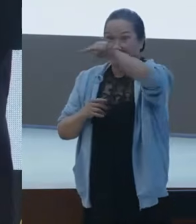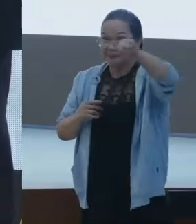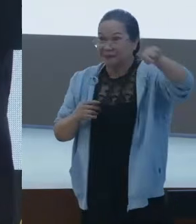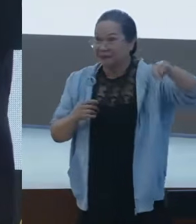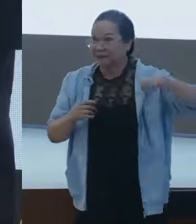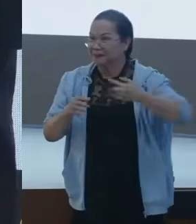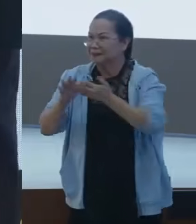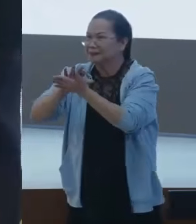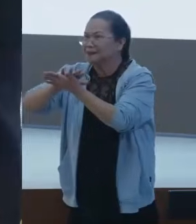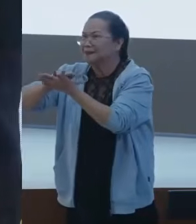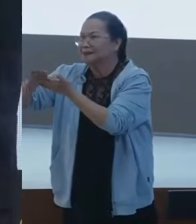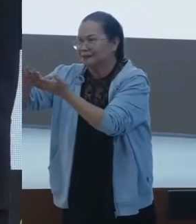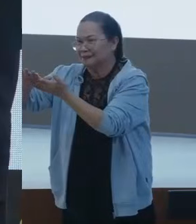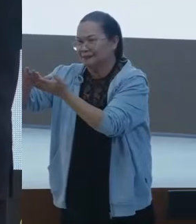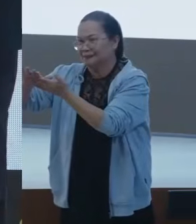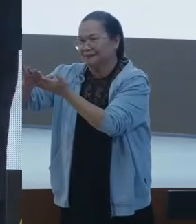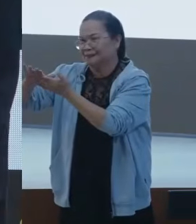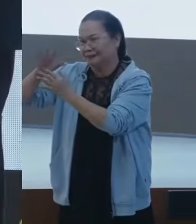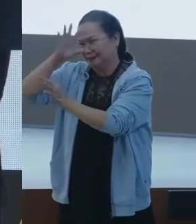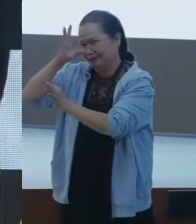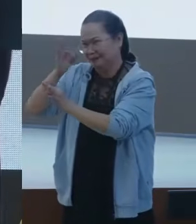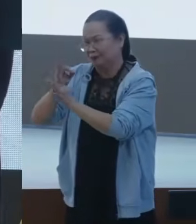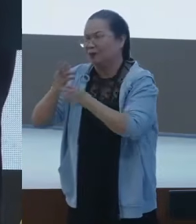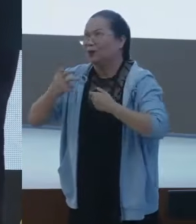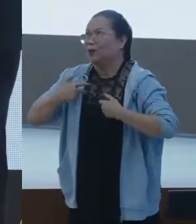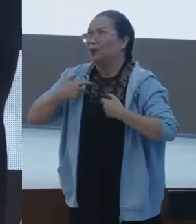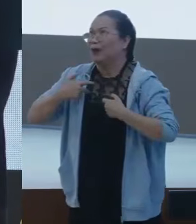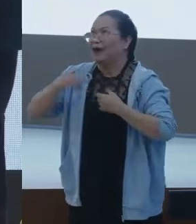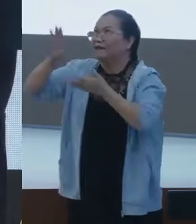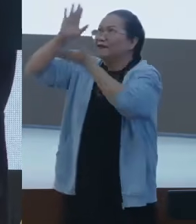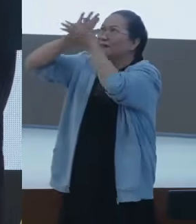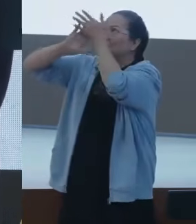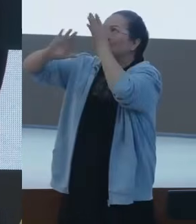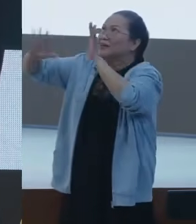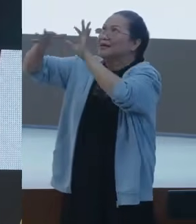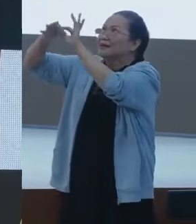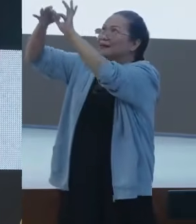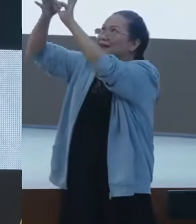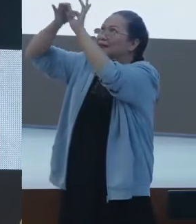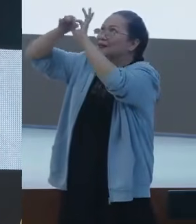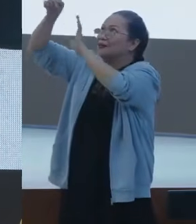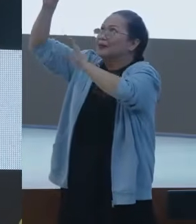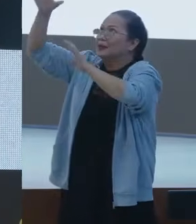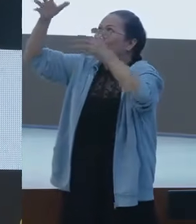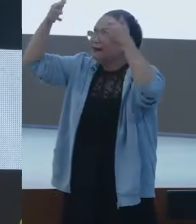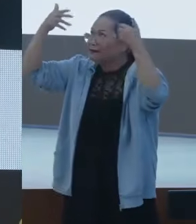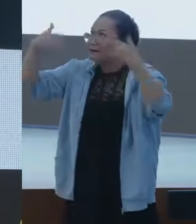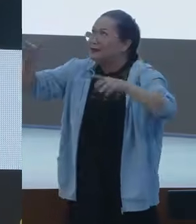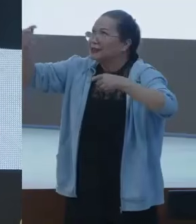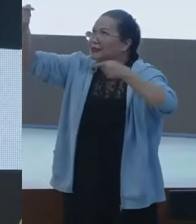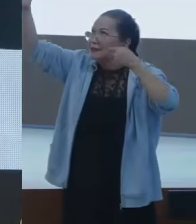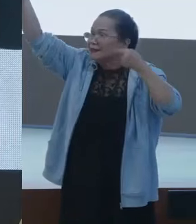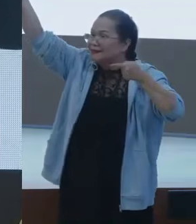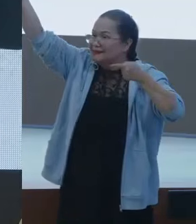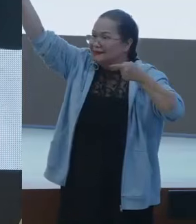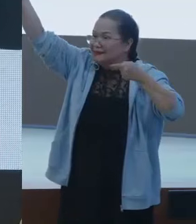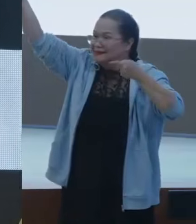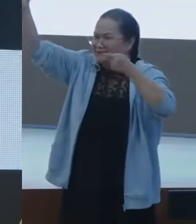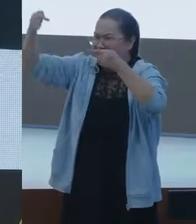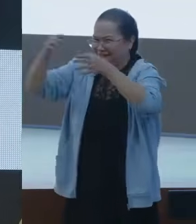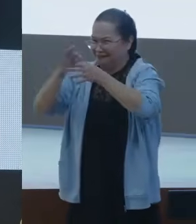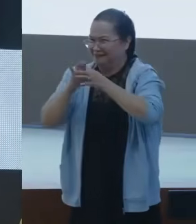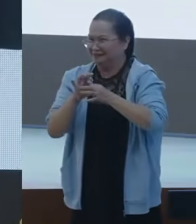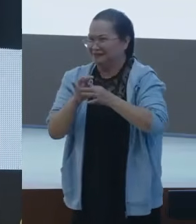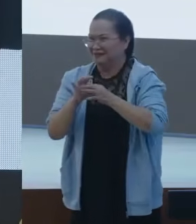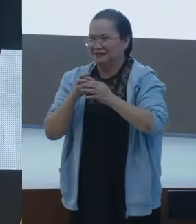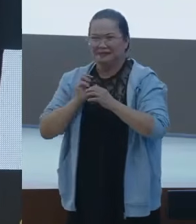by faith, we have peace with God. Tapos na ang ating away. Meron na tayong peace with God. Hindi na